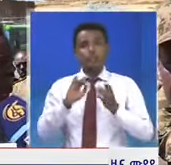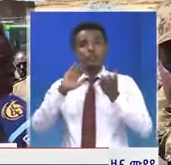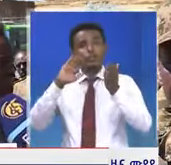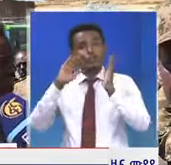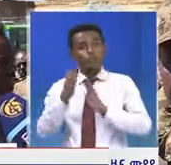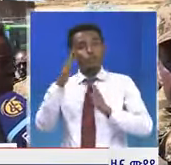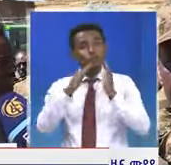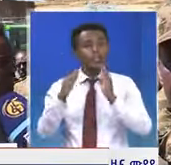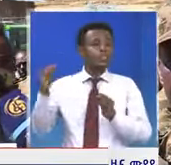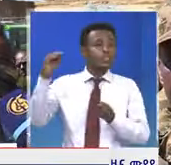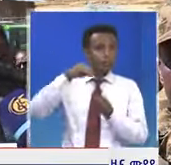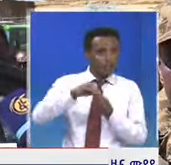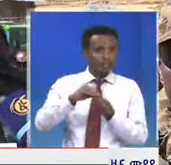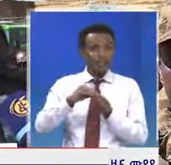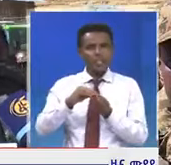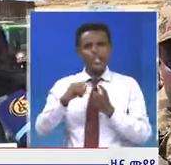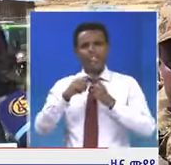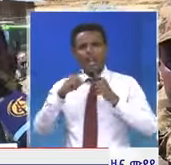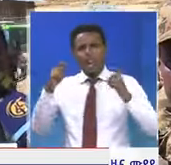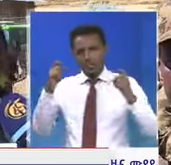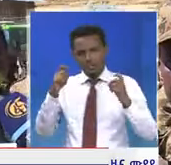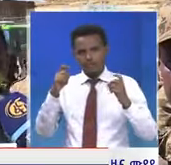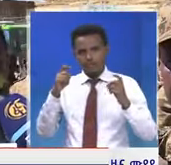በተጨማሪ ጠላት